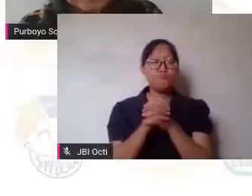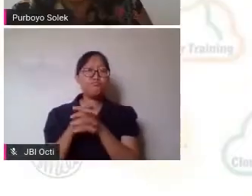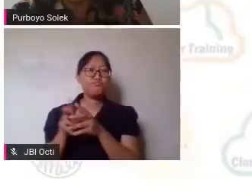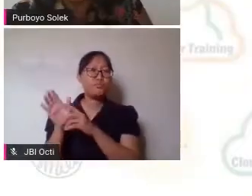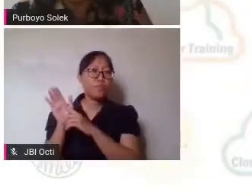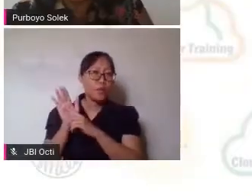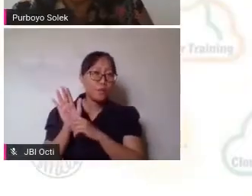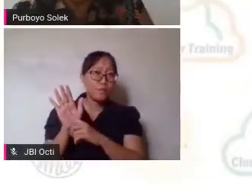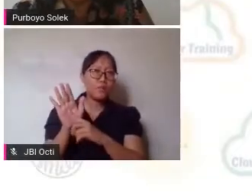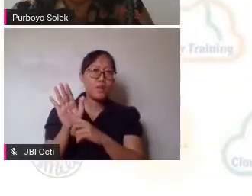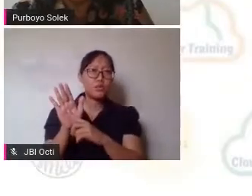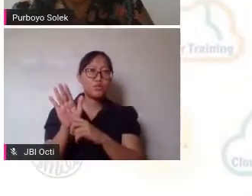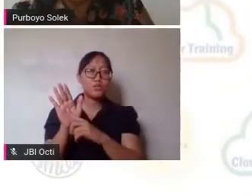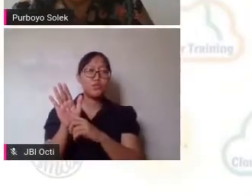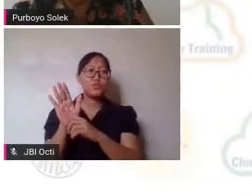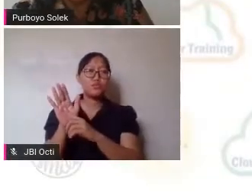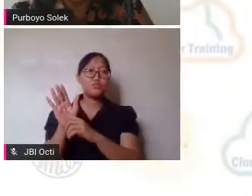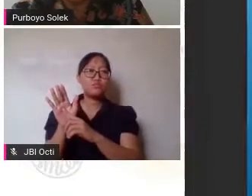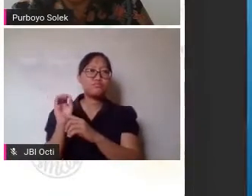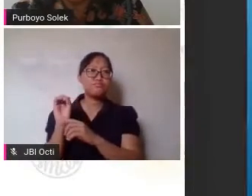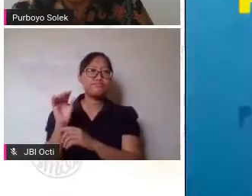screen-nya.